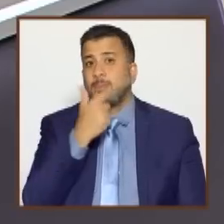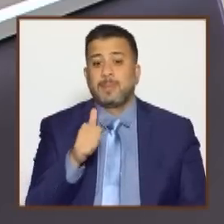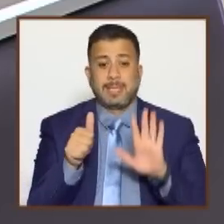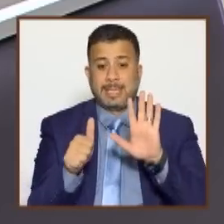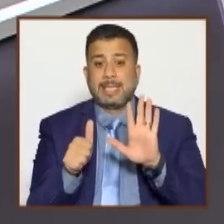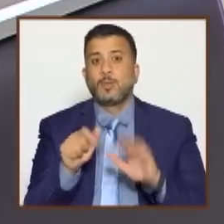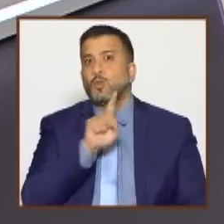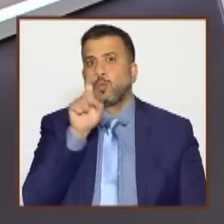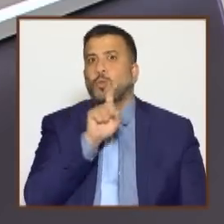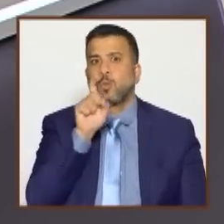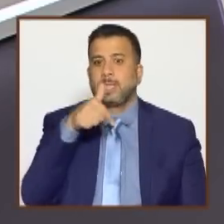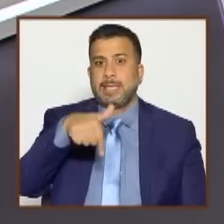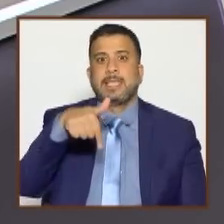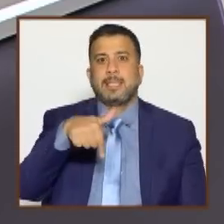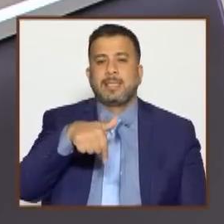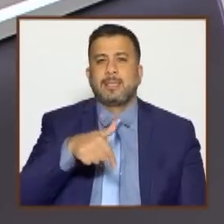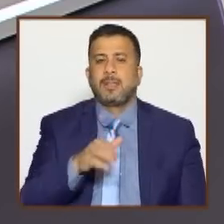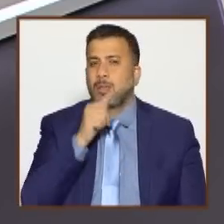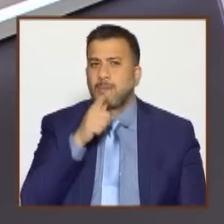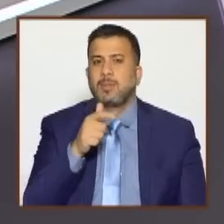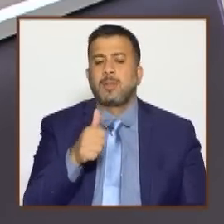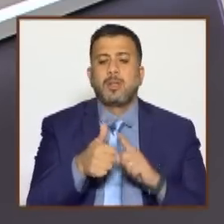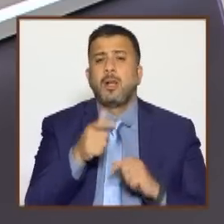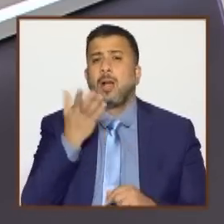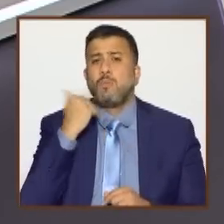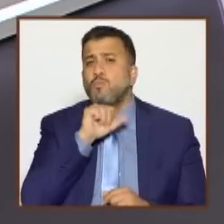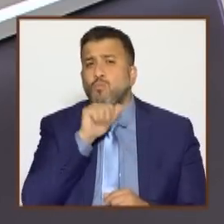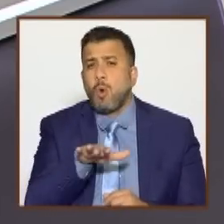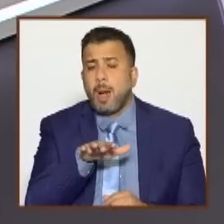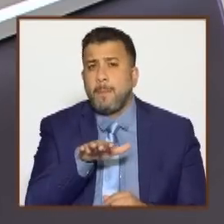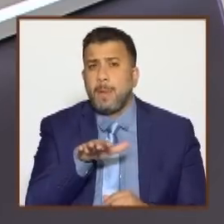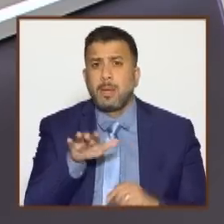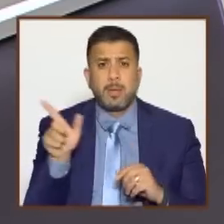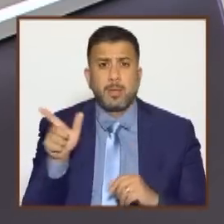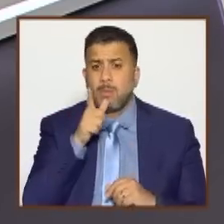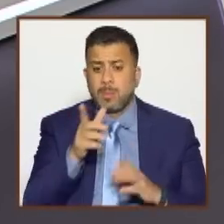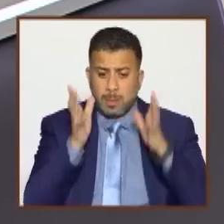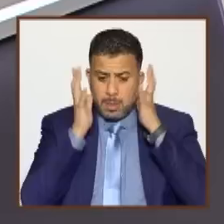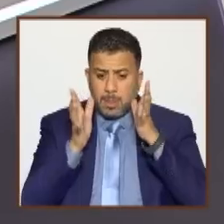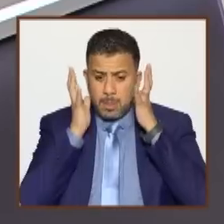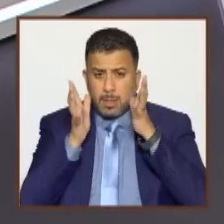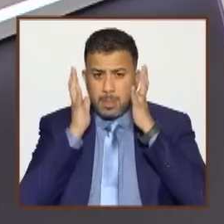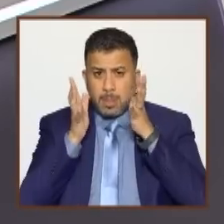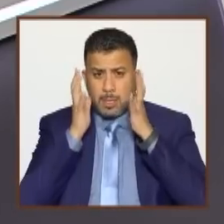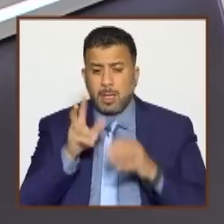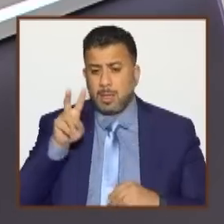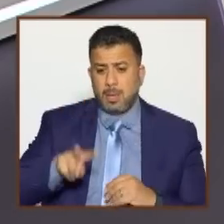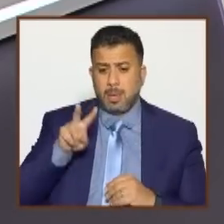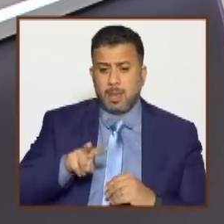على السريع. أولا، هل ثبت عن النبي صلى الله عليه وسلم أنه يصلي في البيت بعد صلاة